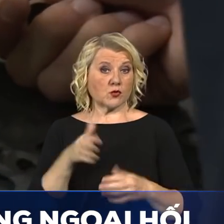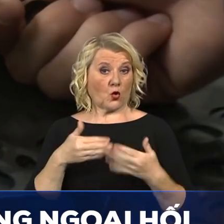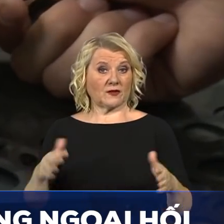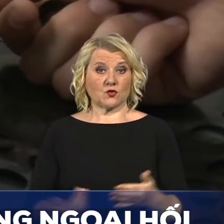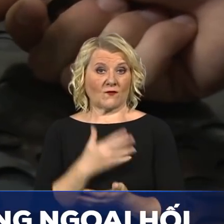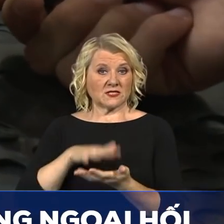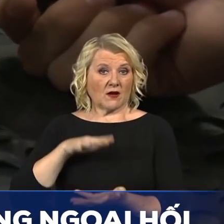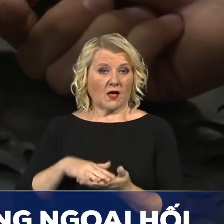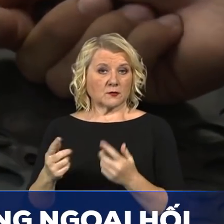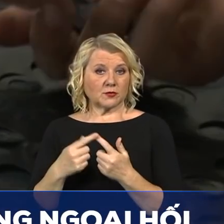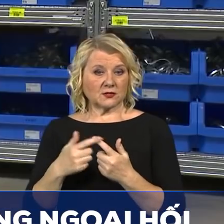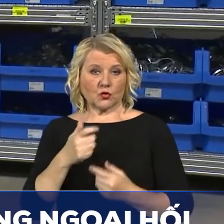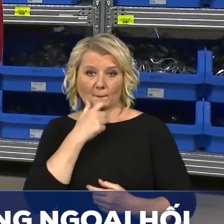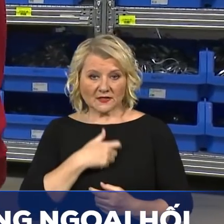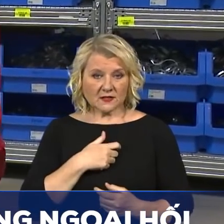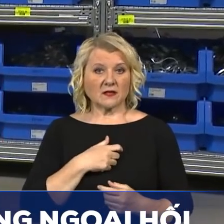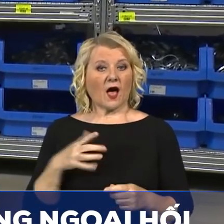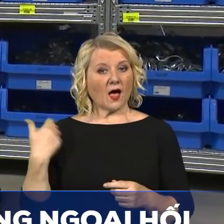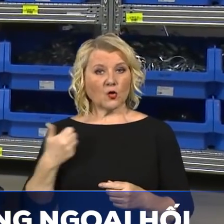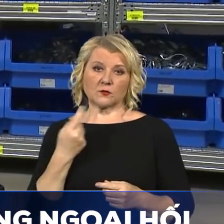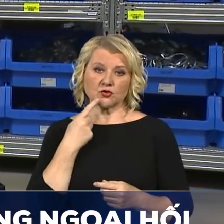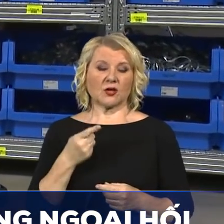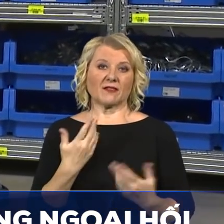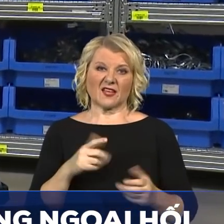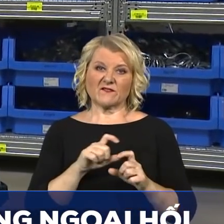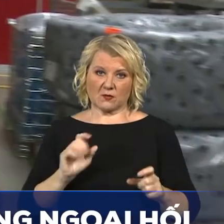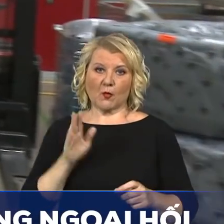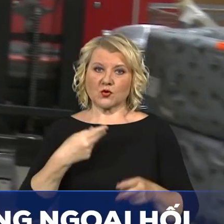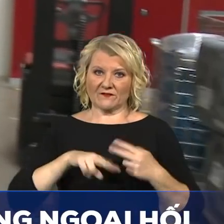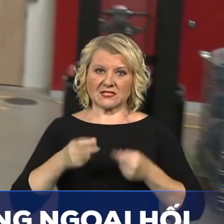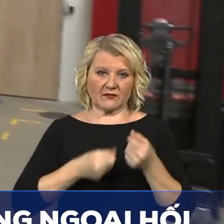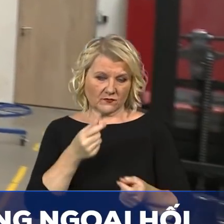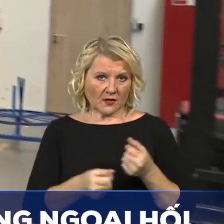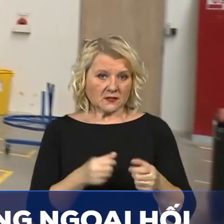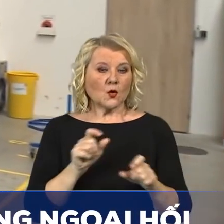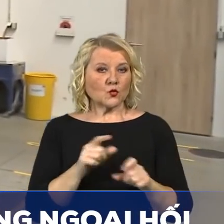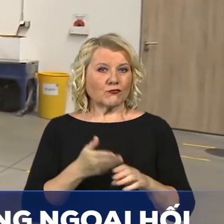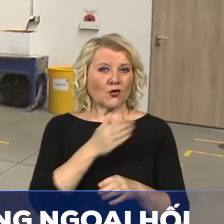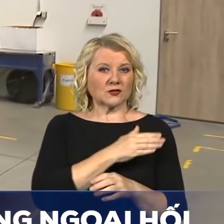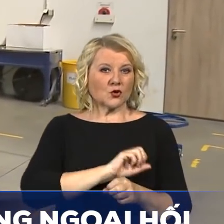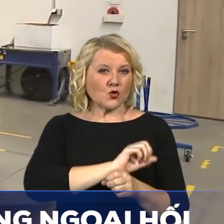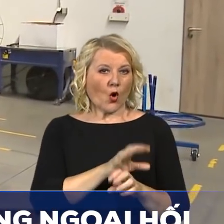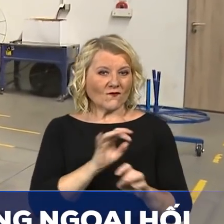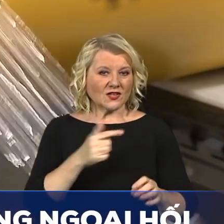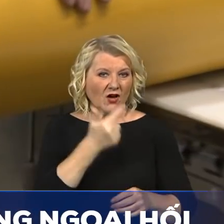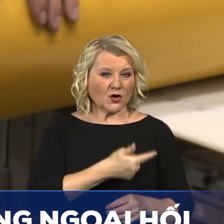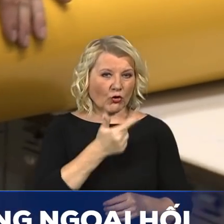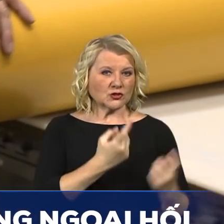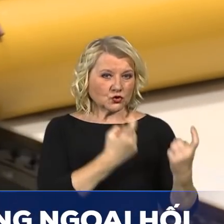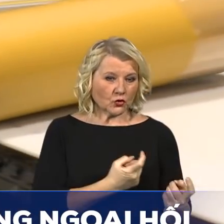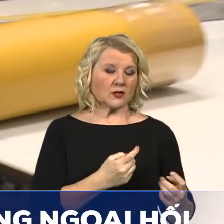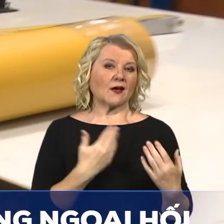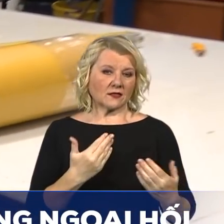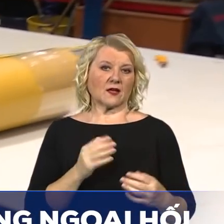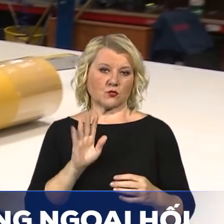27 korun. Tuy nhiên, nhà kinh tế kiêm cố vấn Thủ tướng Séc cho rằng nước Séc đang đi trên con đường không thể tránh khỏi lạm phát và điều này sẽ